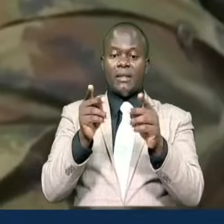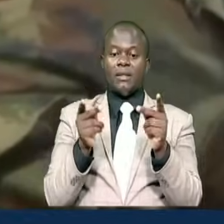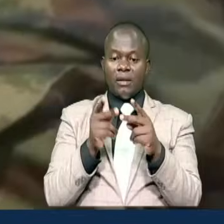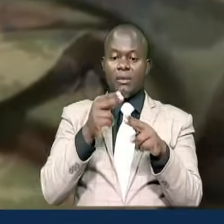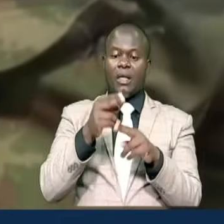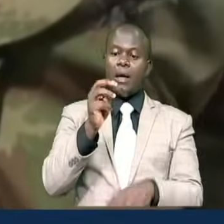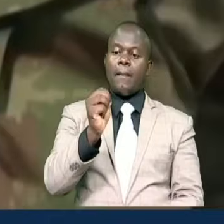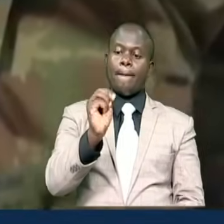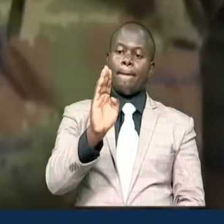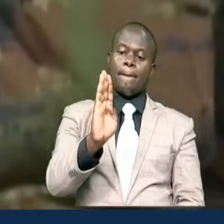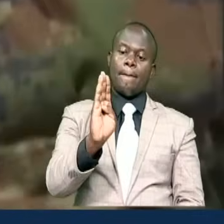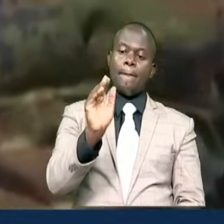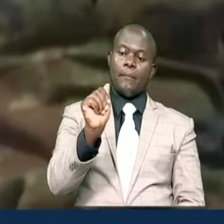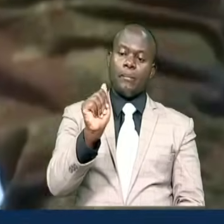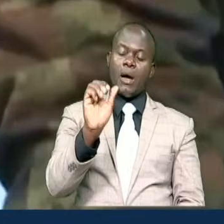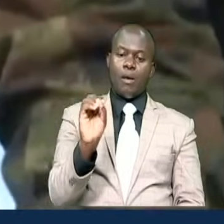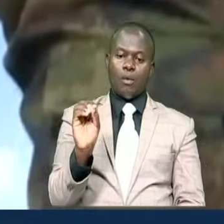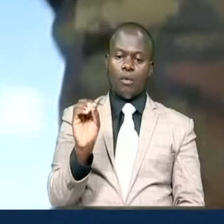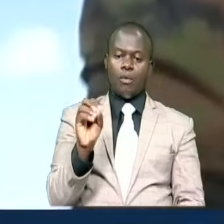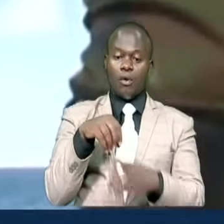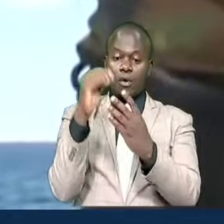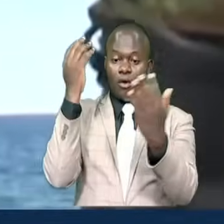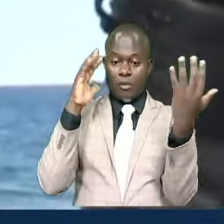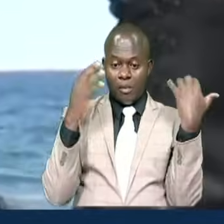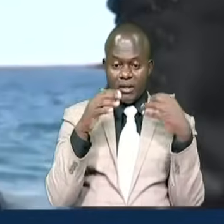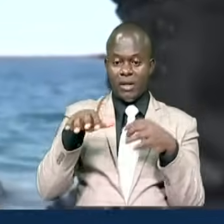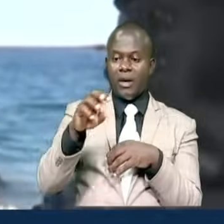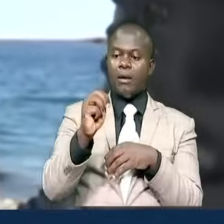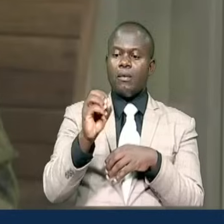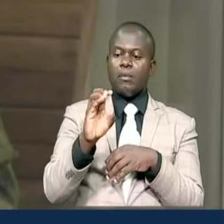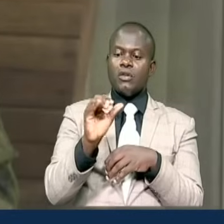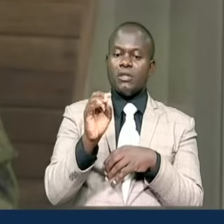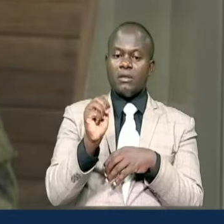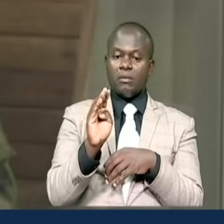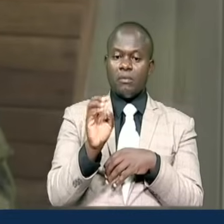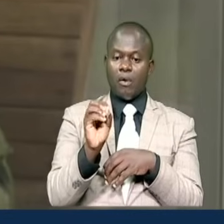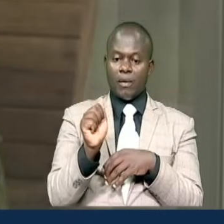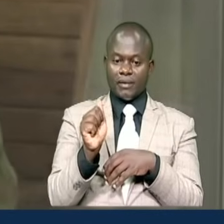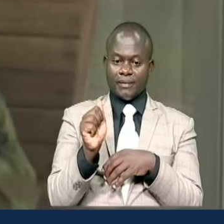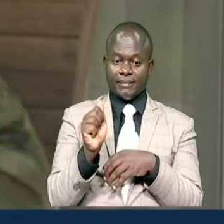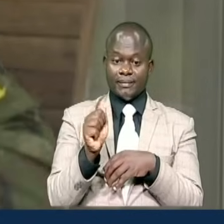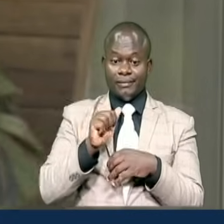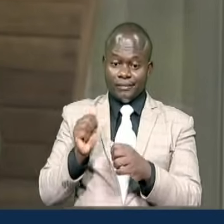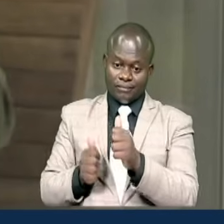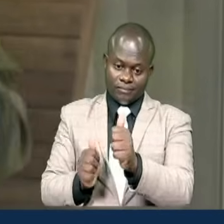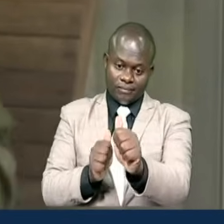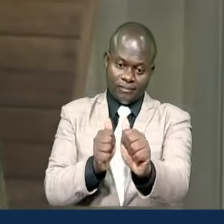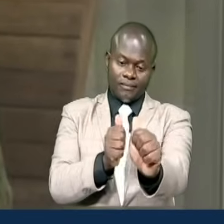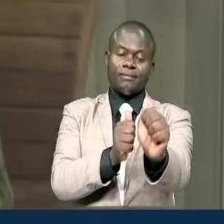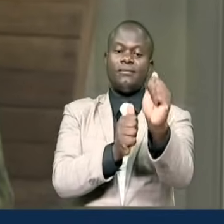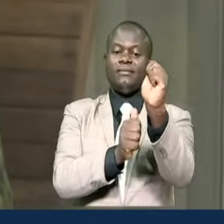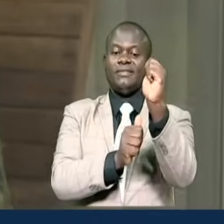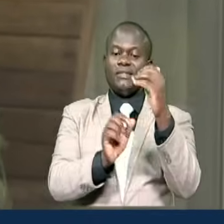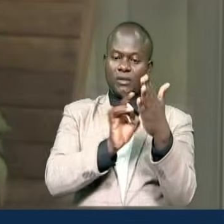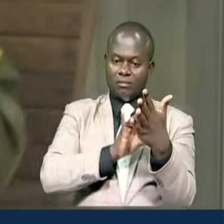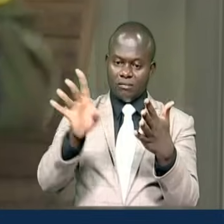Mbau, mashyamba ya Mocimboa do Praia ahitwa Mbau. Turabakurikira tubavana muri ayo